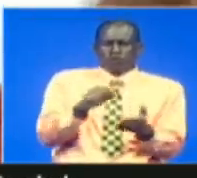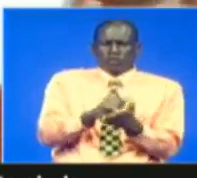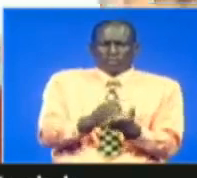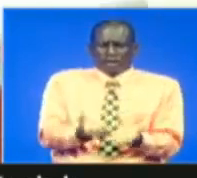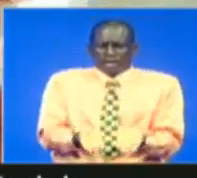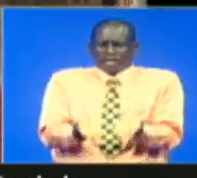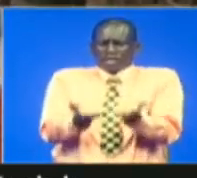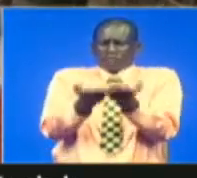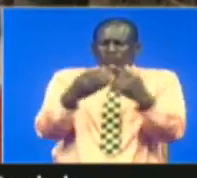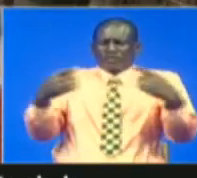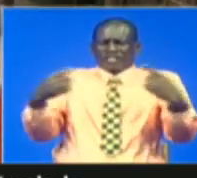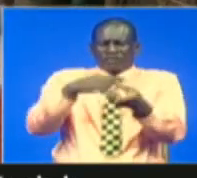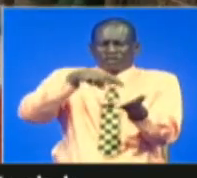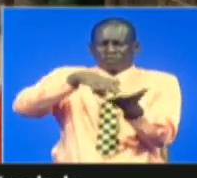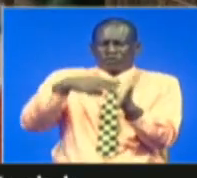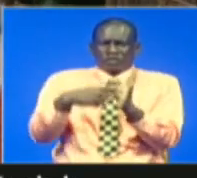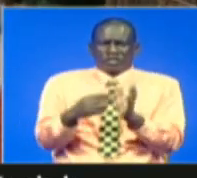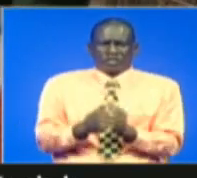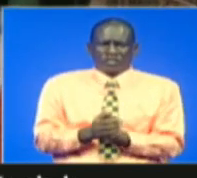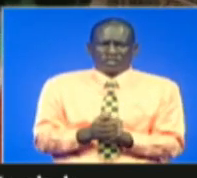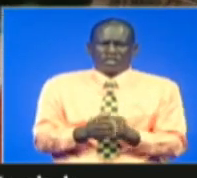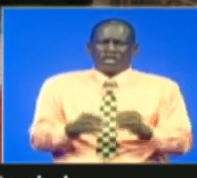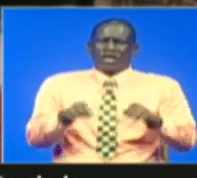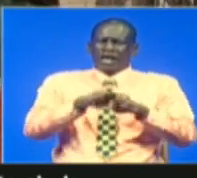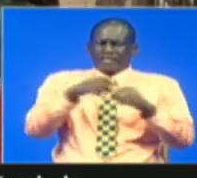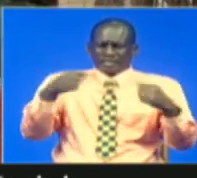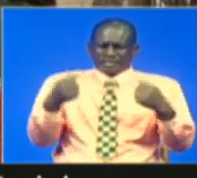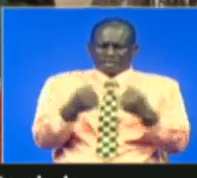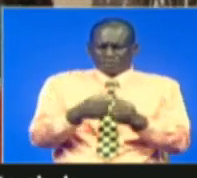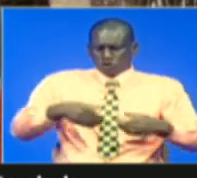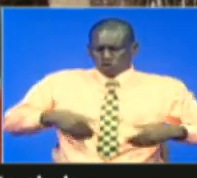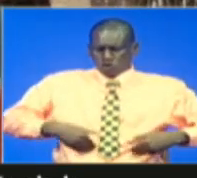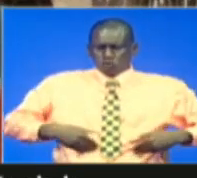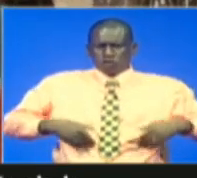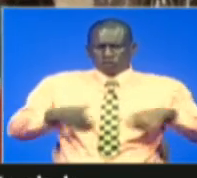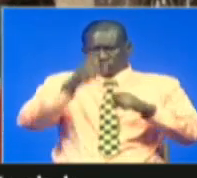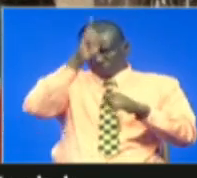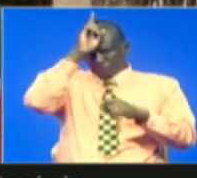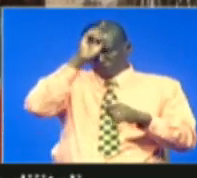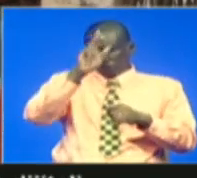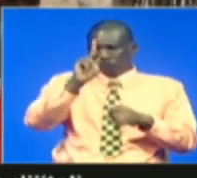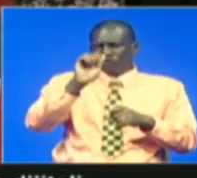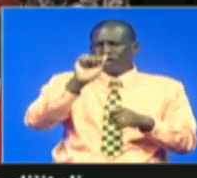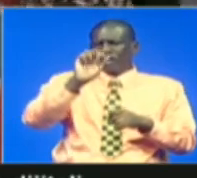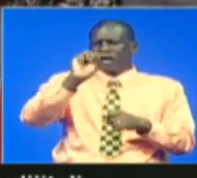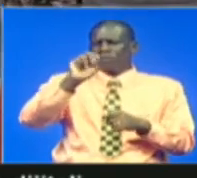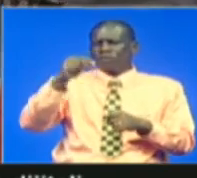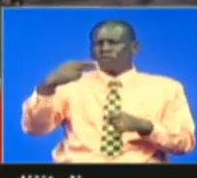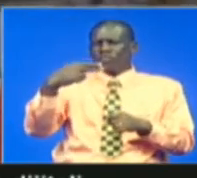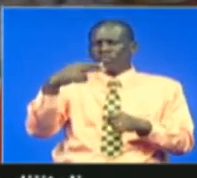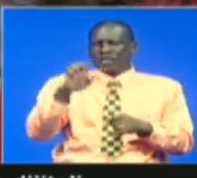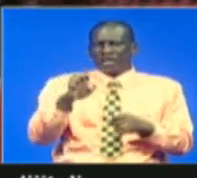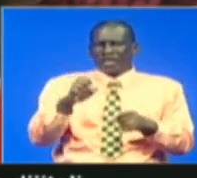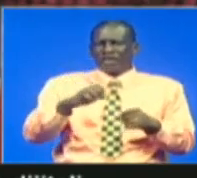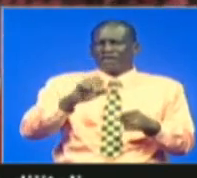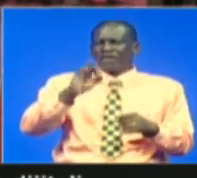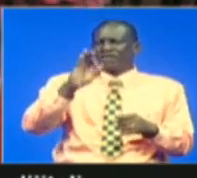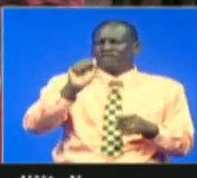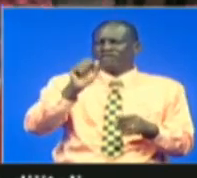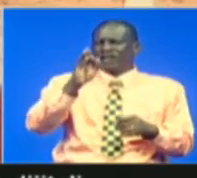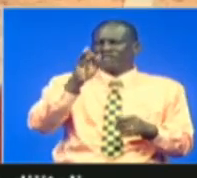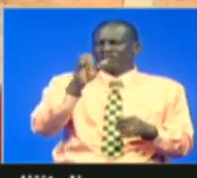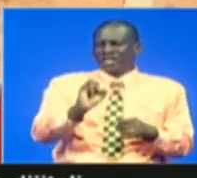miradi tofauti. Hayo ya kijiri, vijana kutoka kijiji cha Kamuthe eneo la Fafi huko Garissa